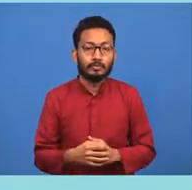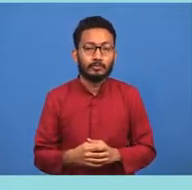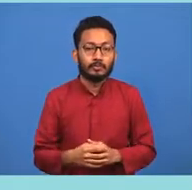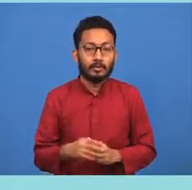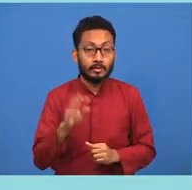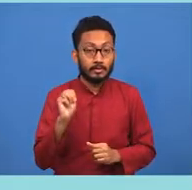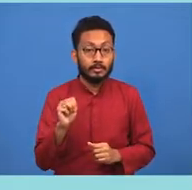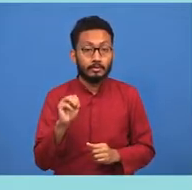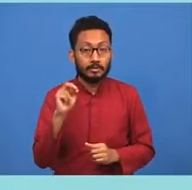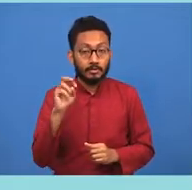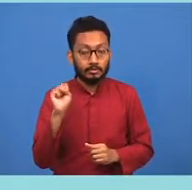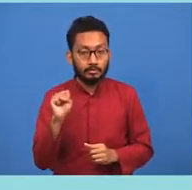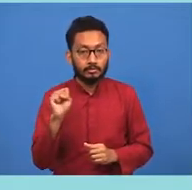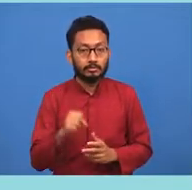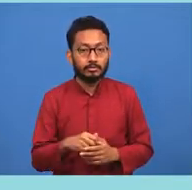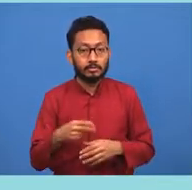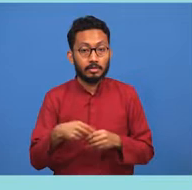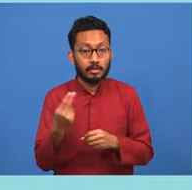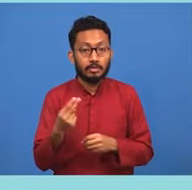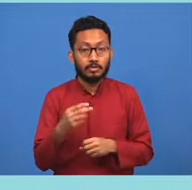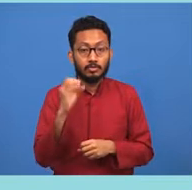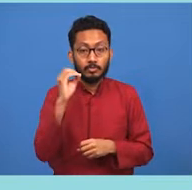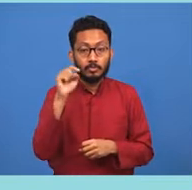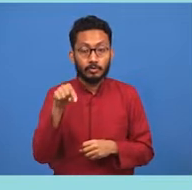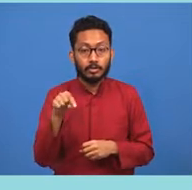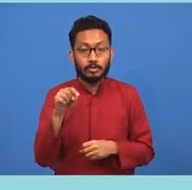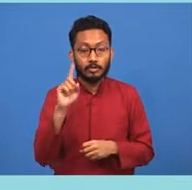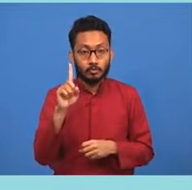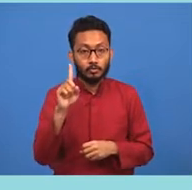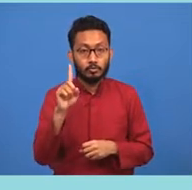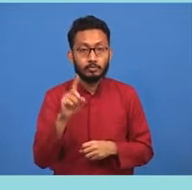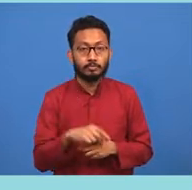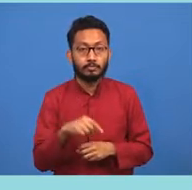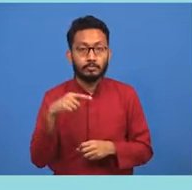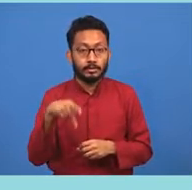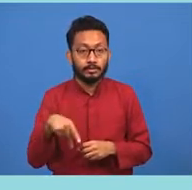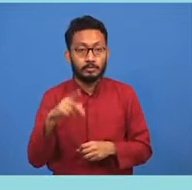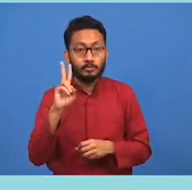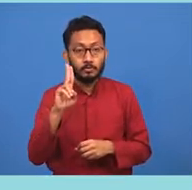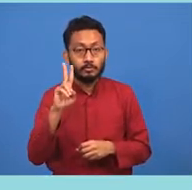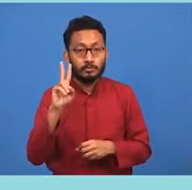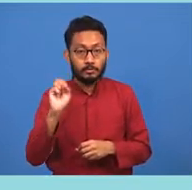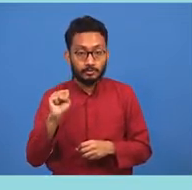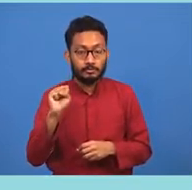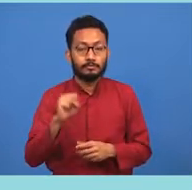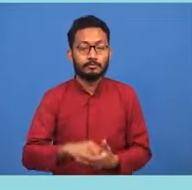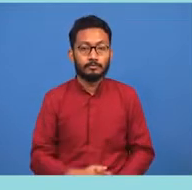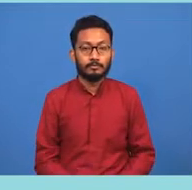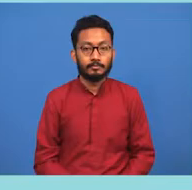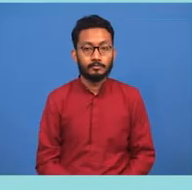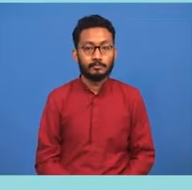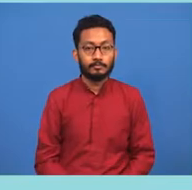natrium sulfat menghasilkan 0.1 pelambam 2 sulfat.